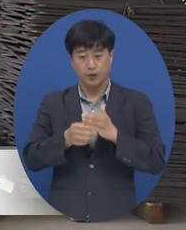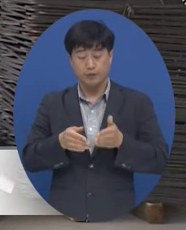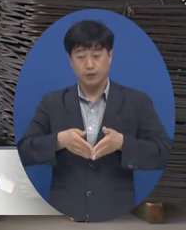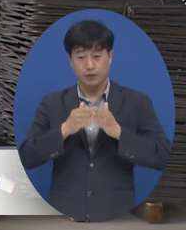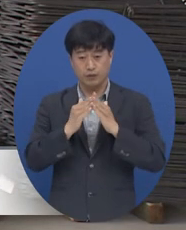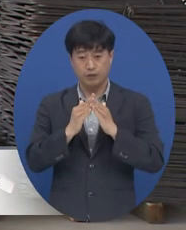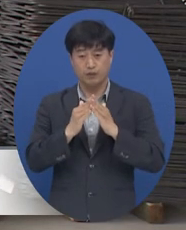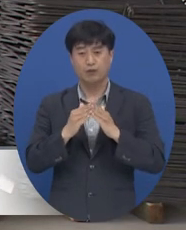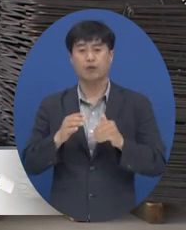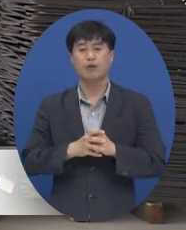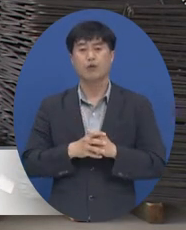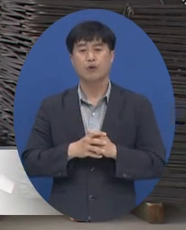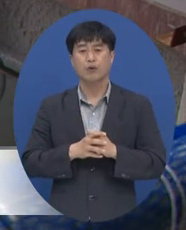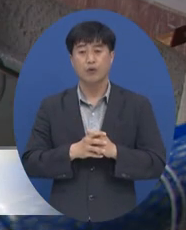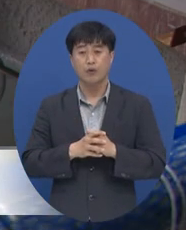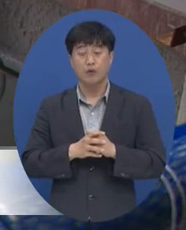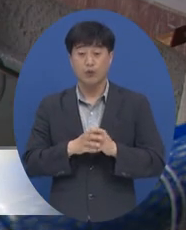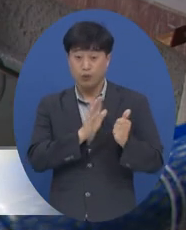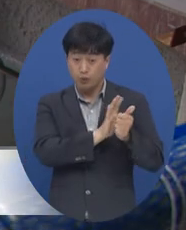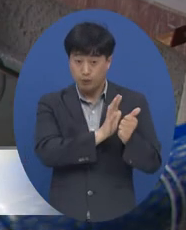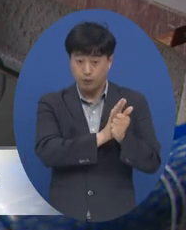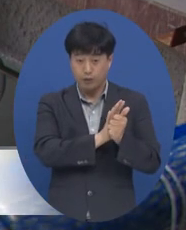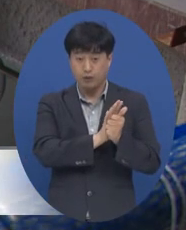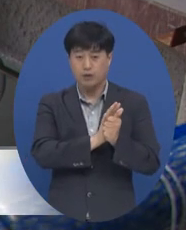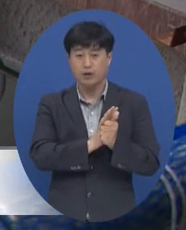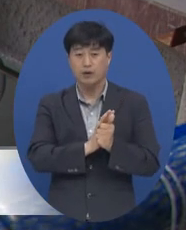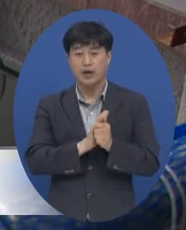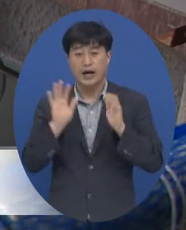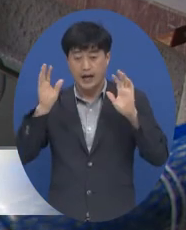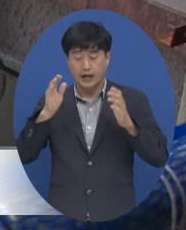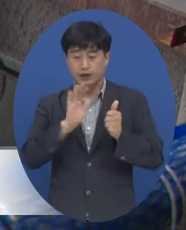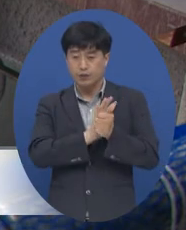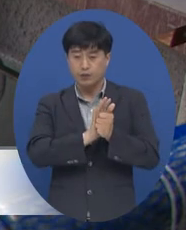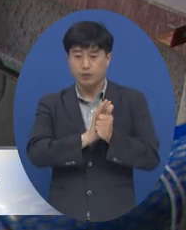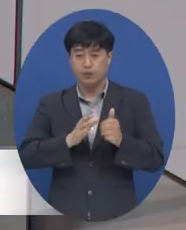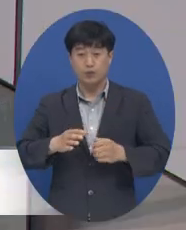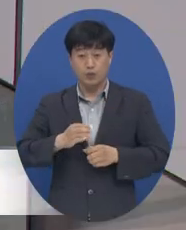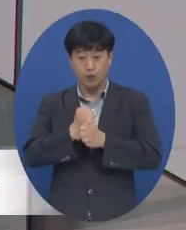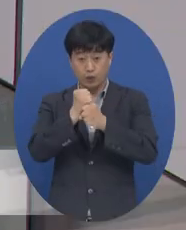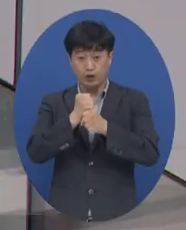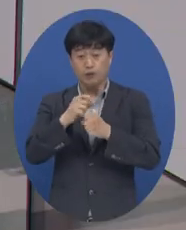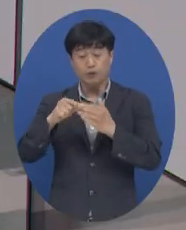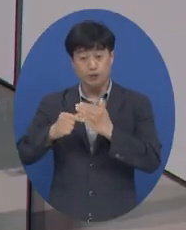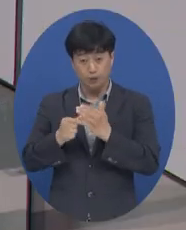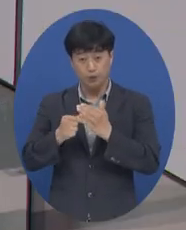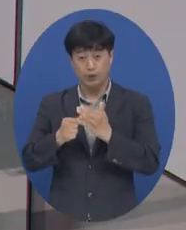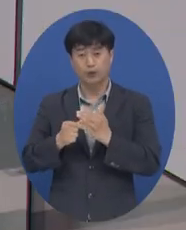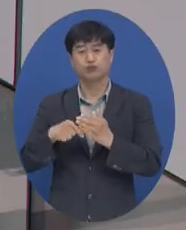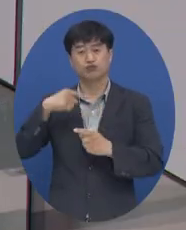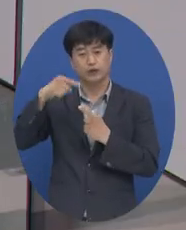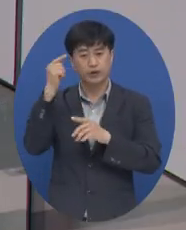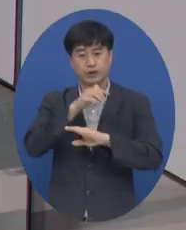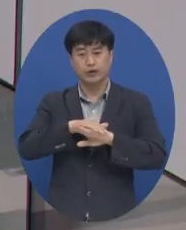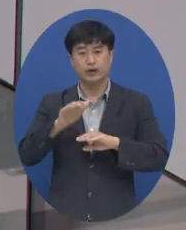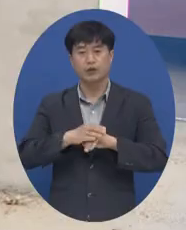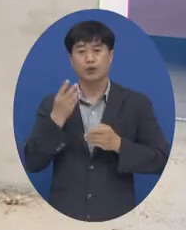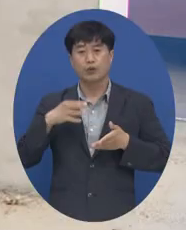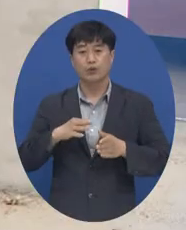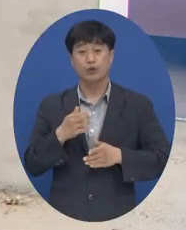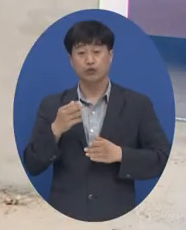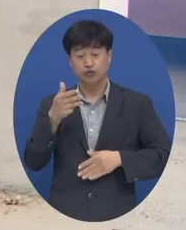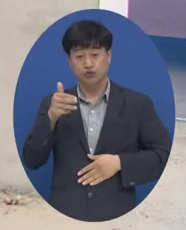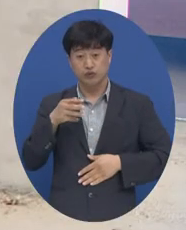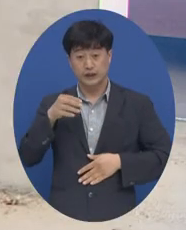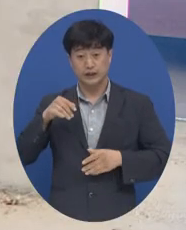구인구직 플랫폼, 노동권익 서포터즈, 아이돌봄 서비스 종합 포털 시스템 등을 운영할 계획입니다. 경기도는